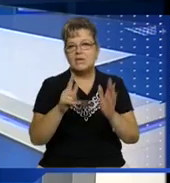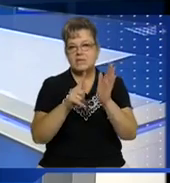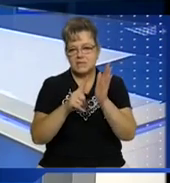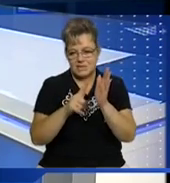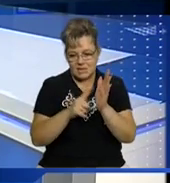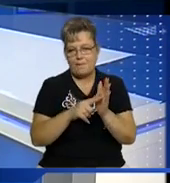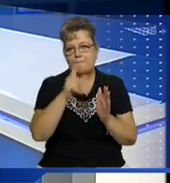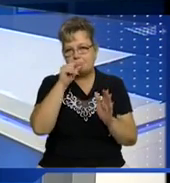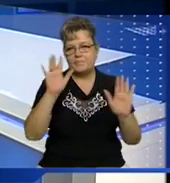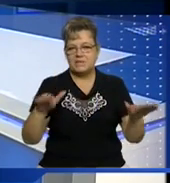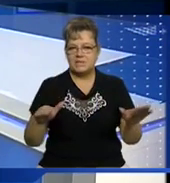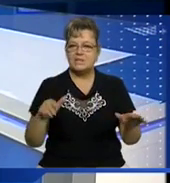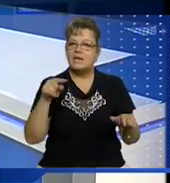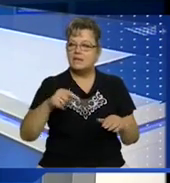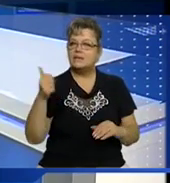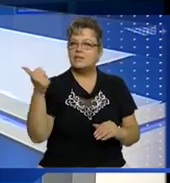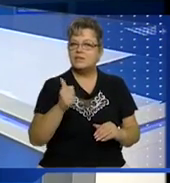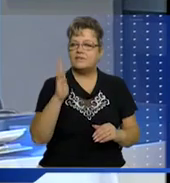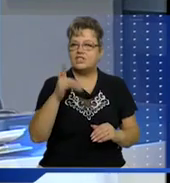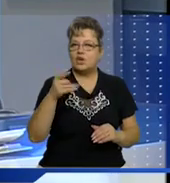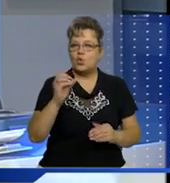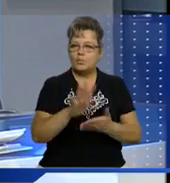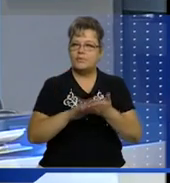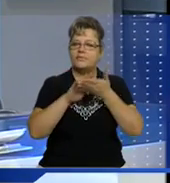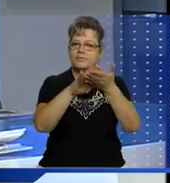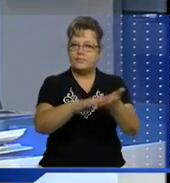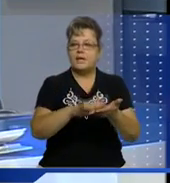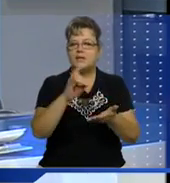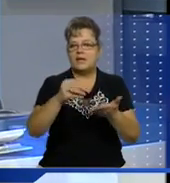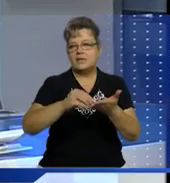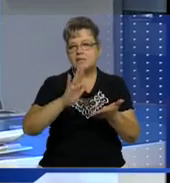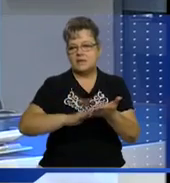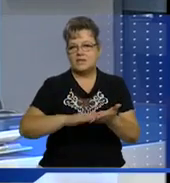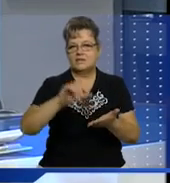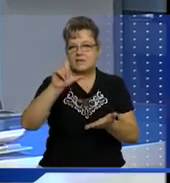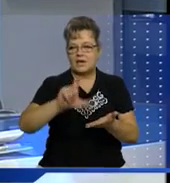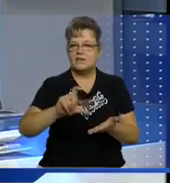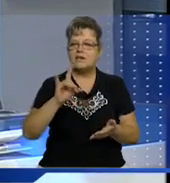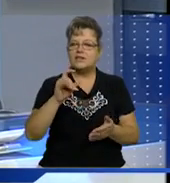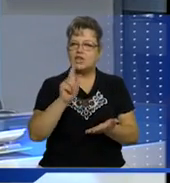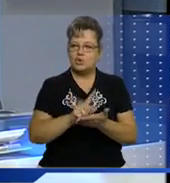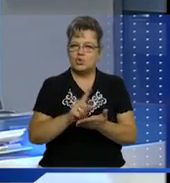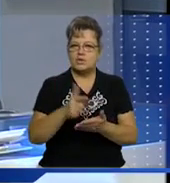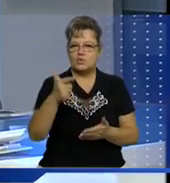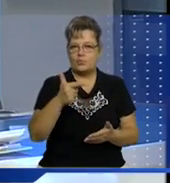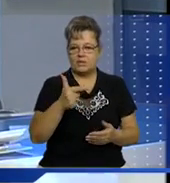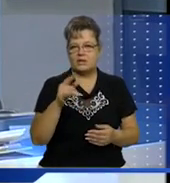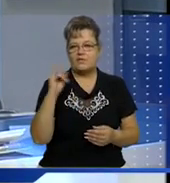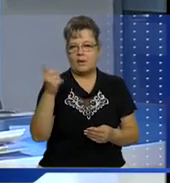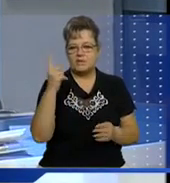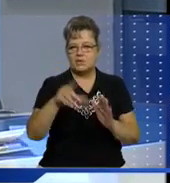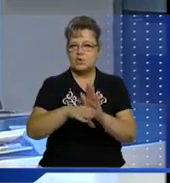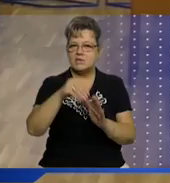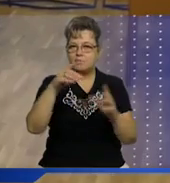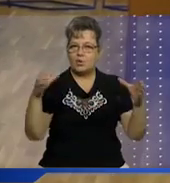представляющих угрозу для самолетов, 7 хищных птиц. На этой неделе Василий Голубев подал документы для регистрации в качестве кандидата